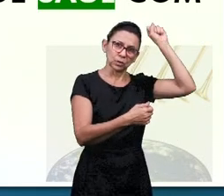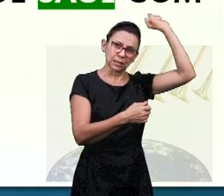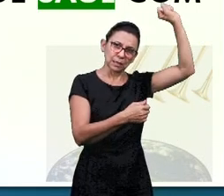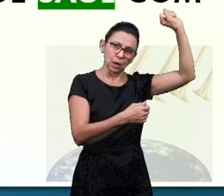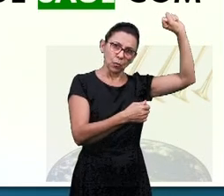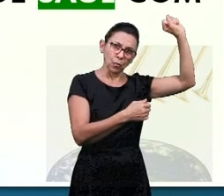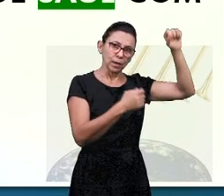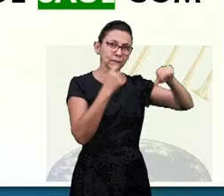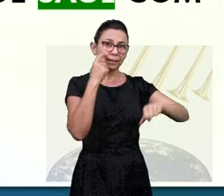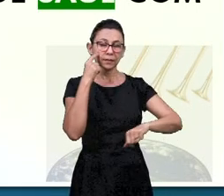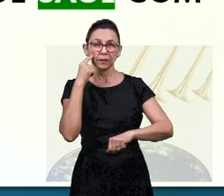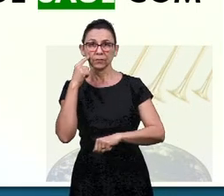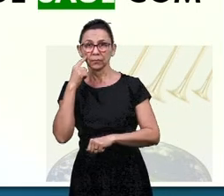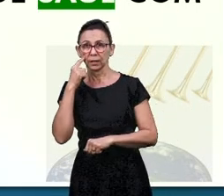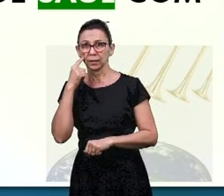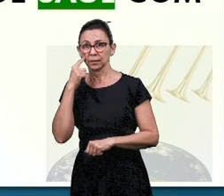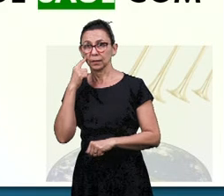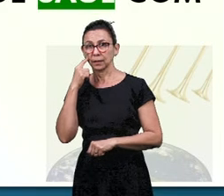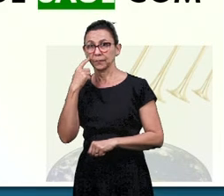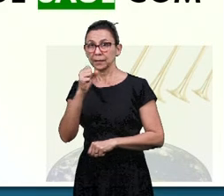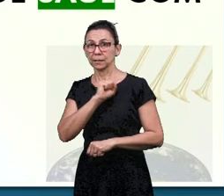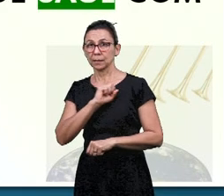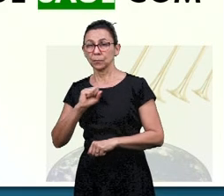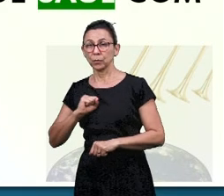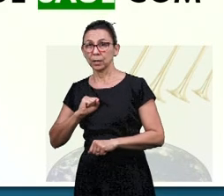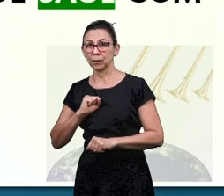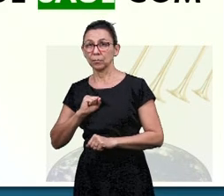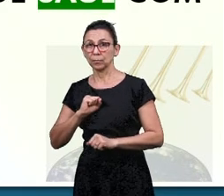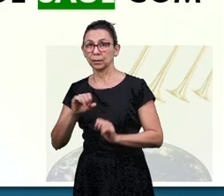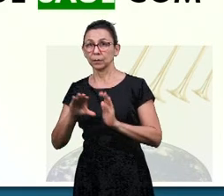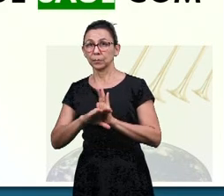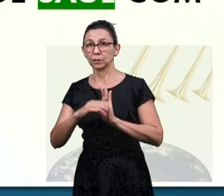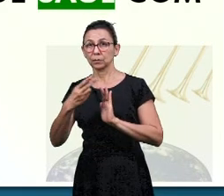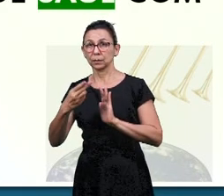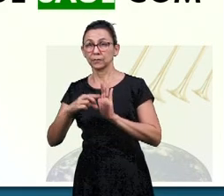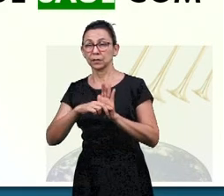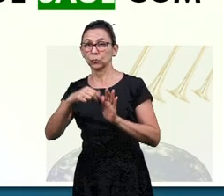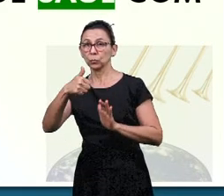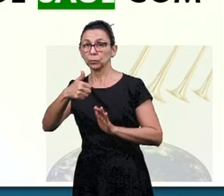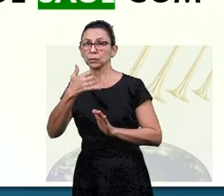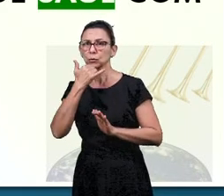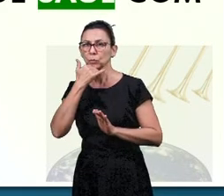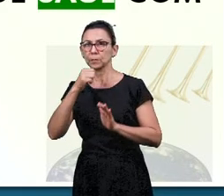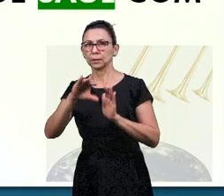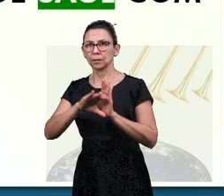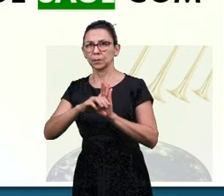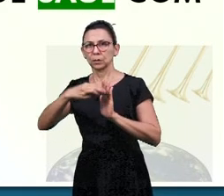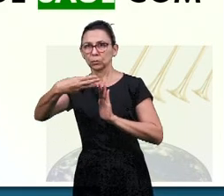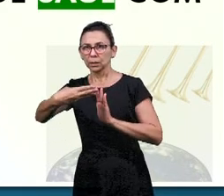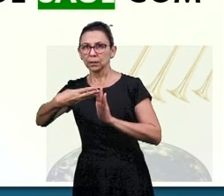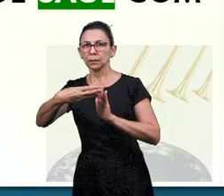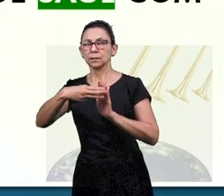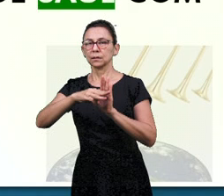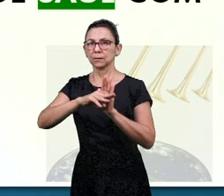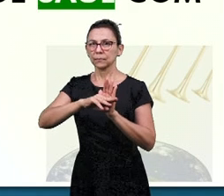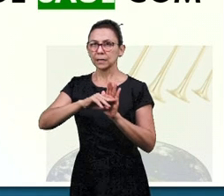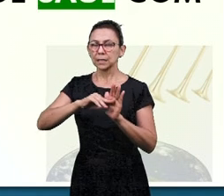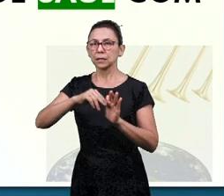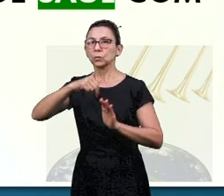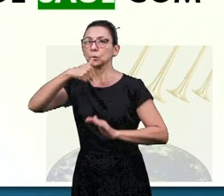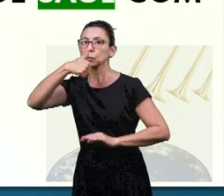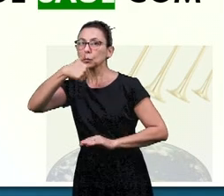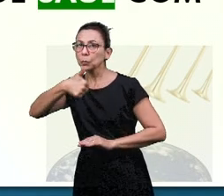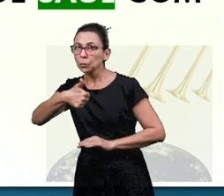1. Et au moment de faire cela, vous allez identifier cela. À la fin de l'histoire de